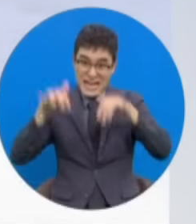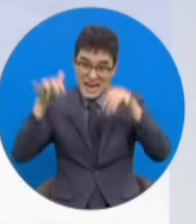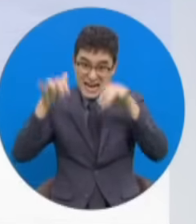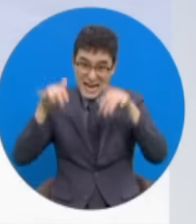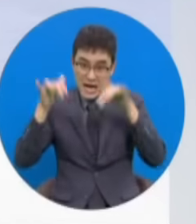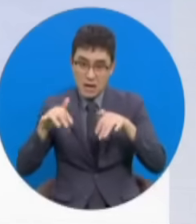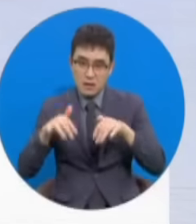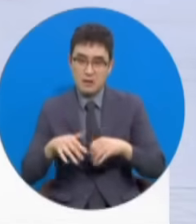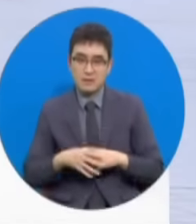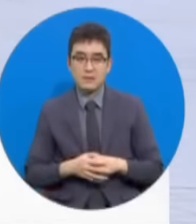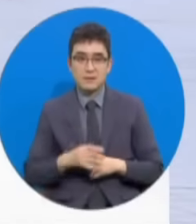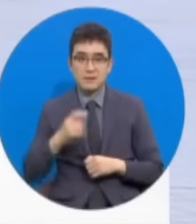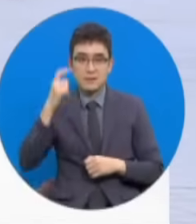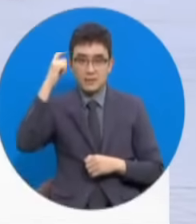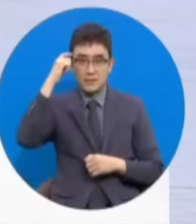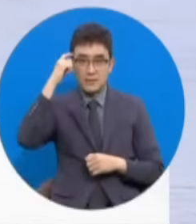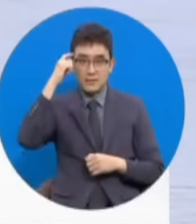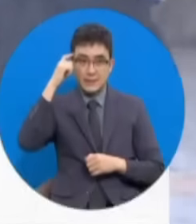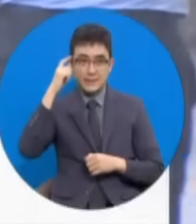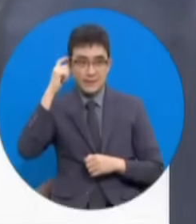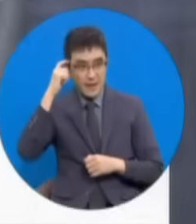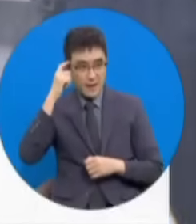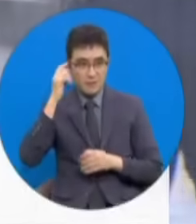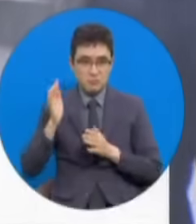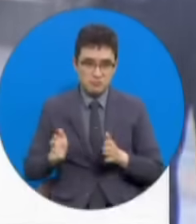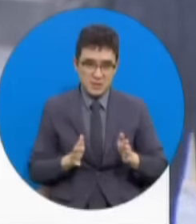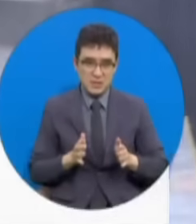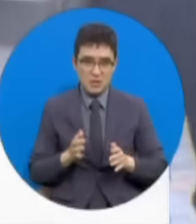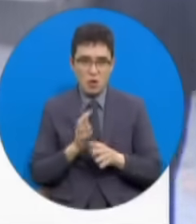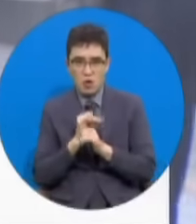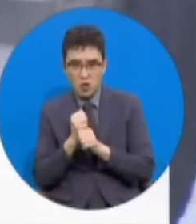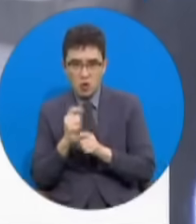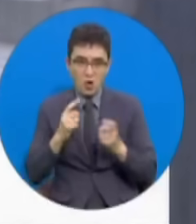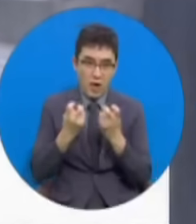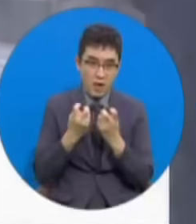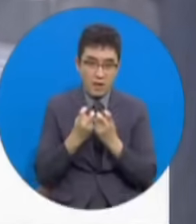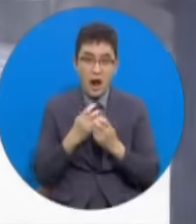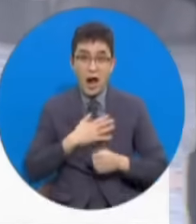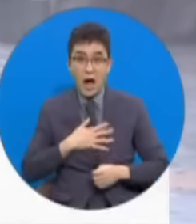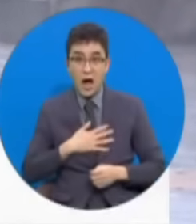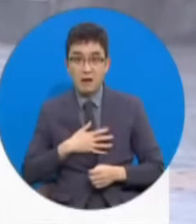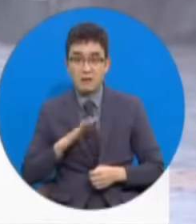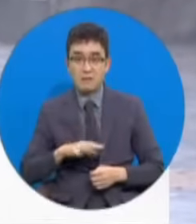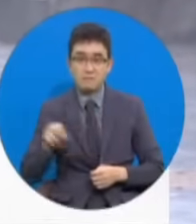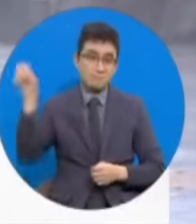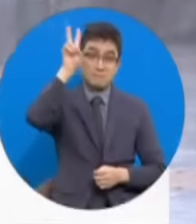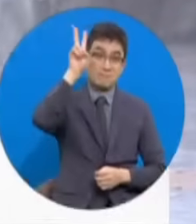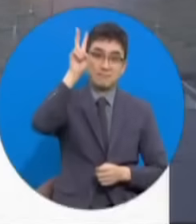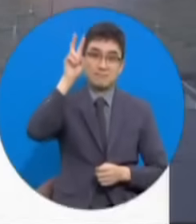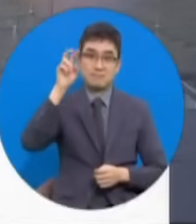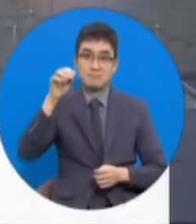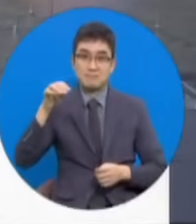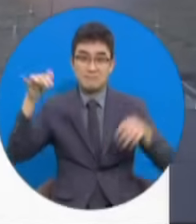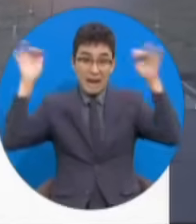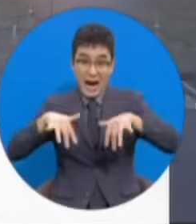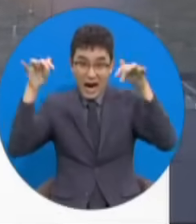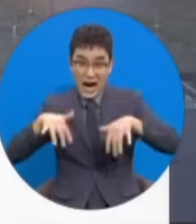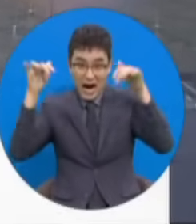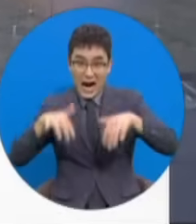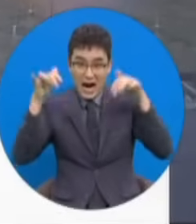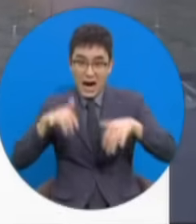야 어떻게 해야지 어떻게 대피해야지 알겠는데 막상 이 집중폭우 단기간에 많은 양의